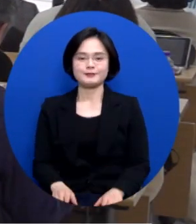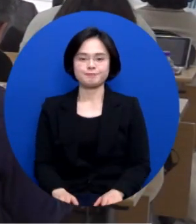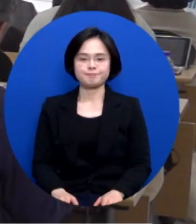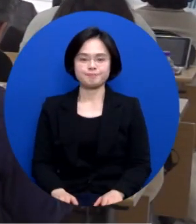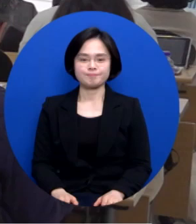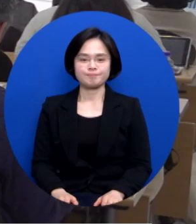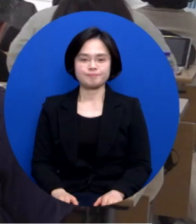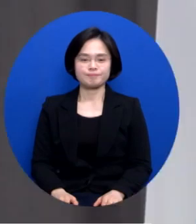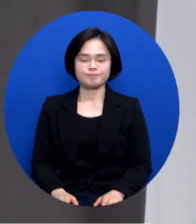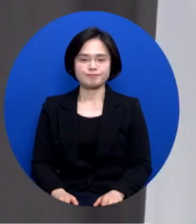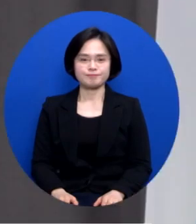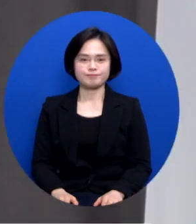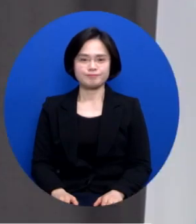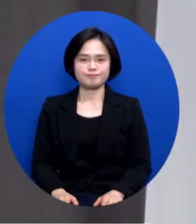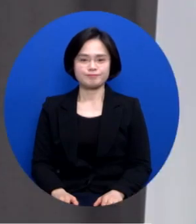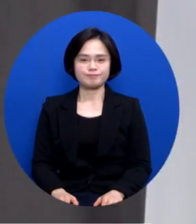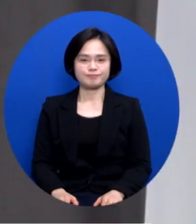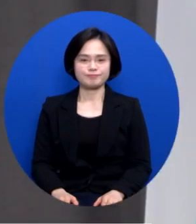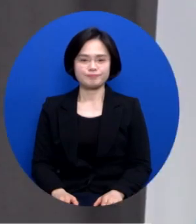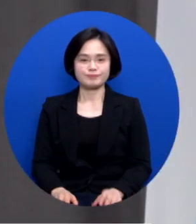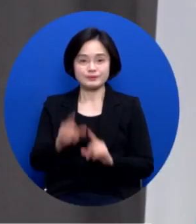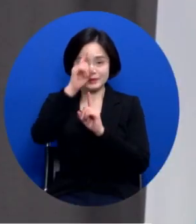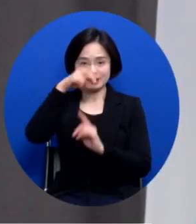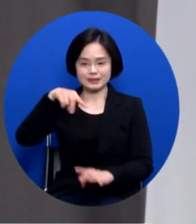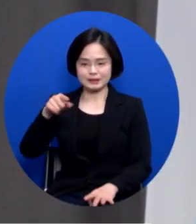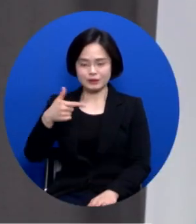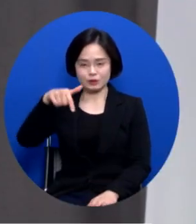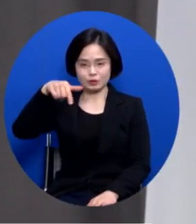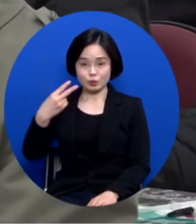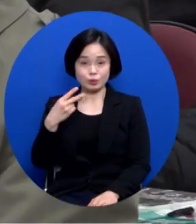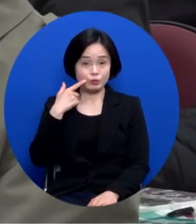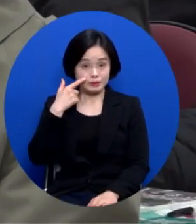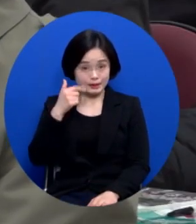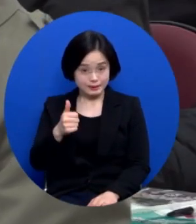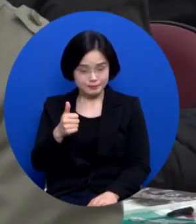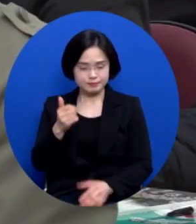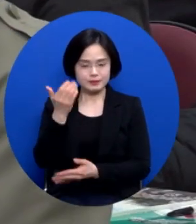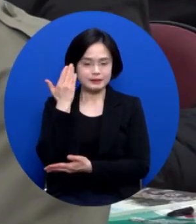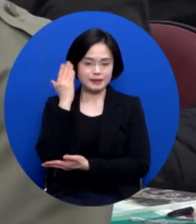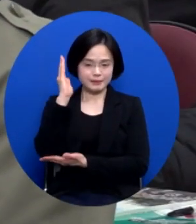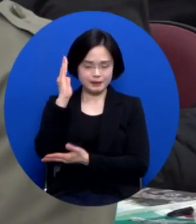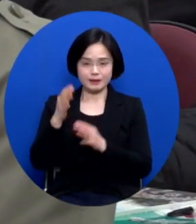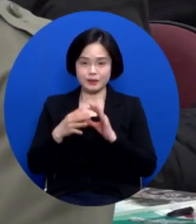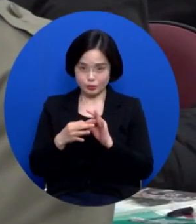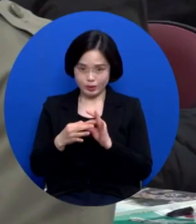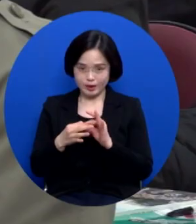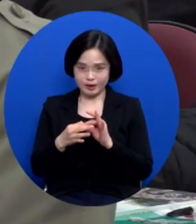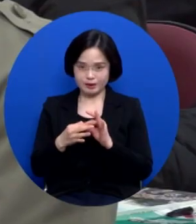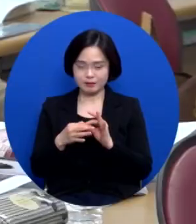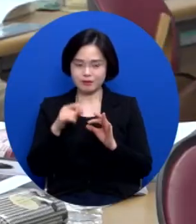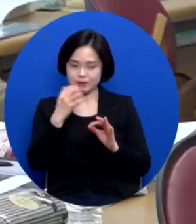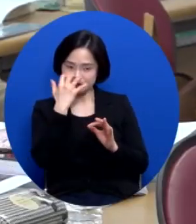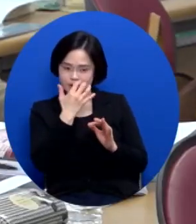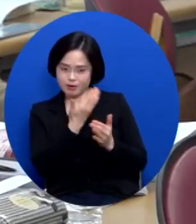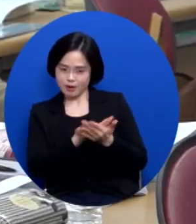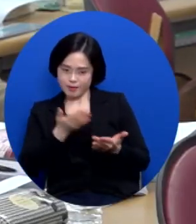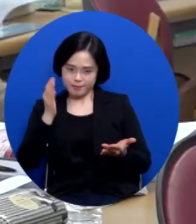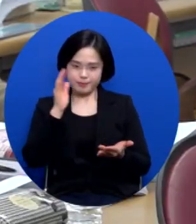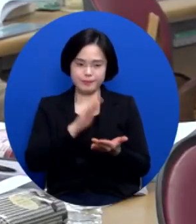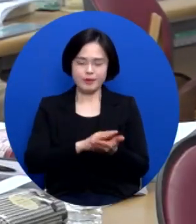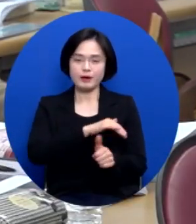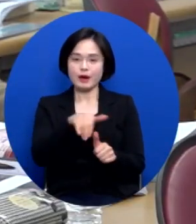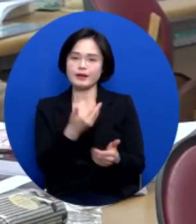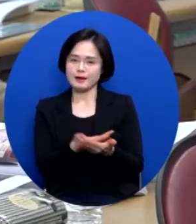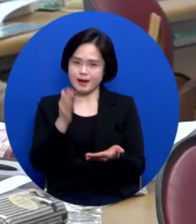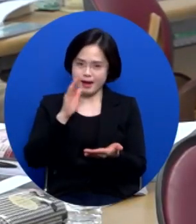남부연의 동성애 대책위원회 이선규 목사는 세미나를 통해 성혁명 세력과 맞서 싸우는 일에 앞장서자고